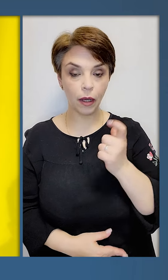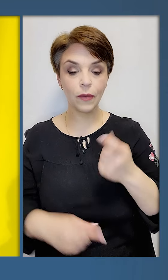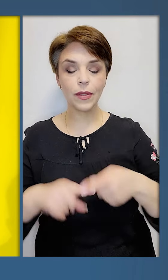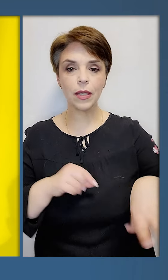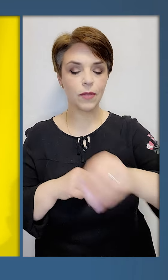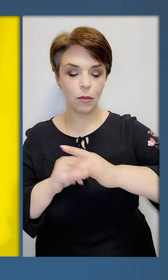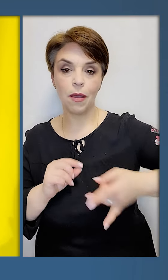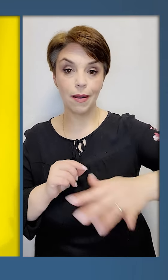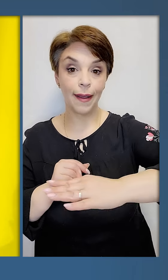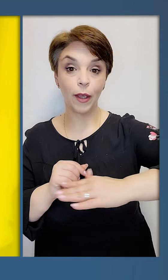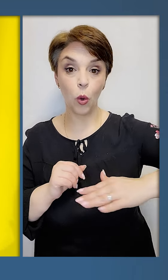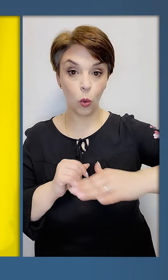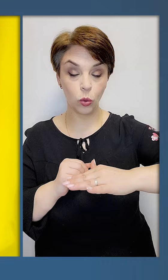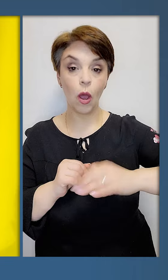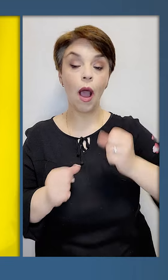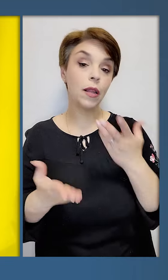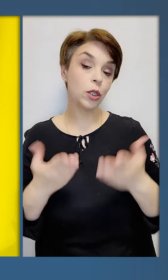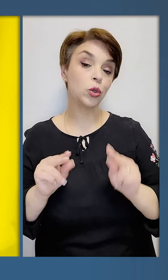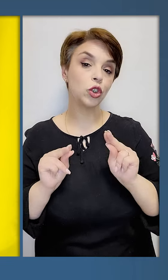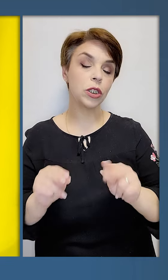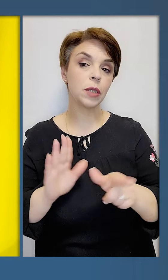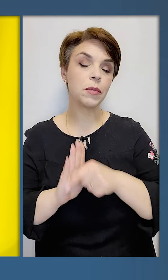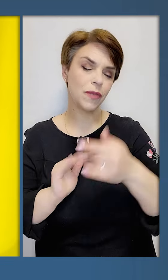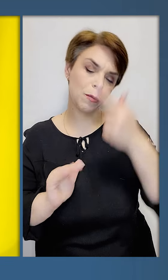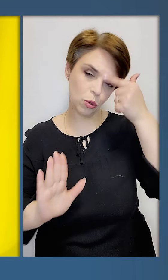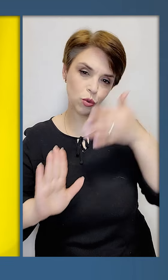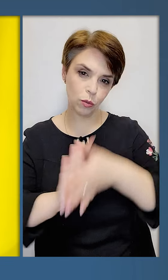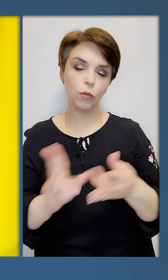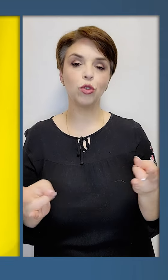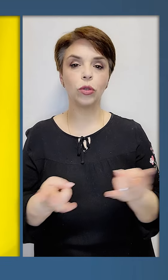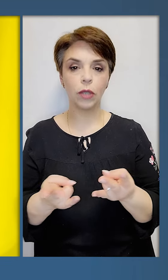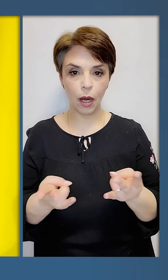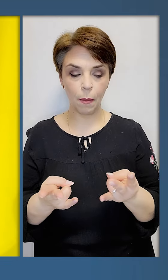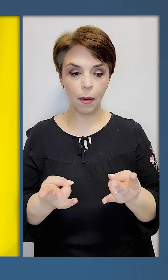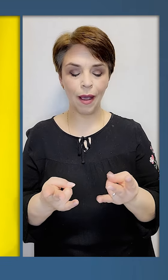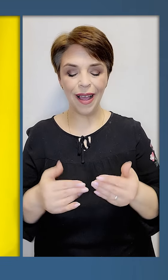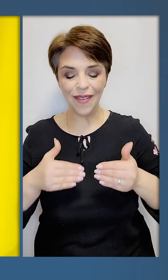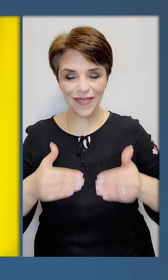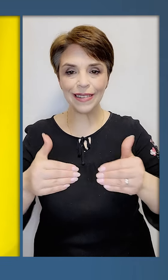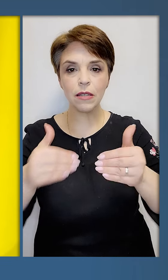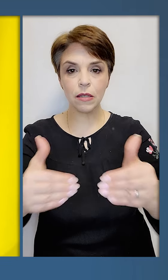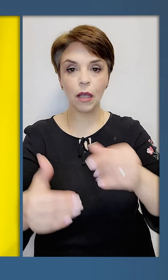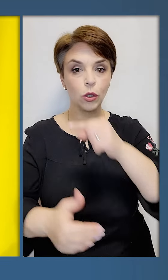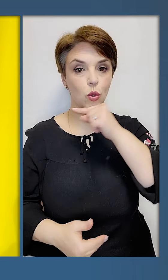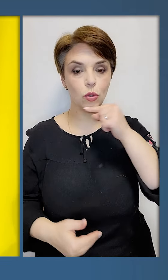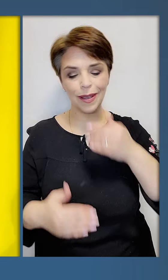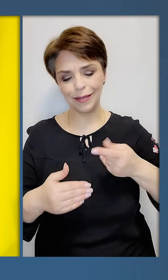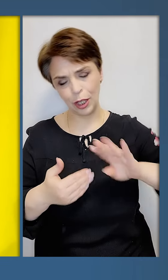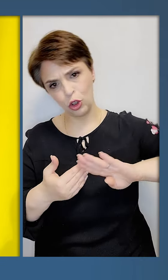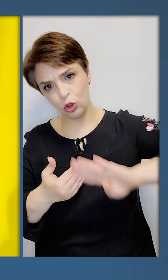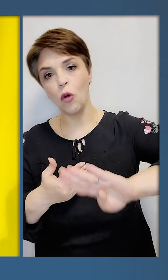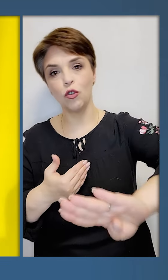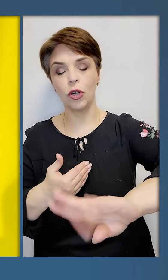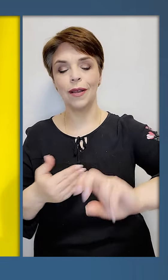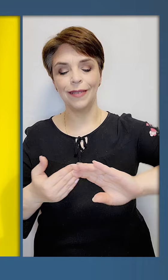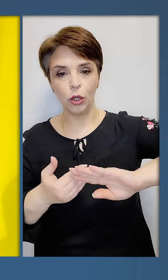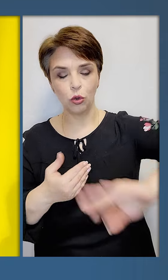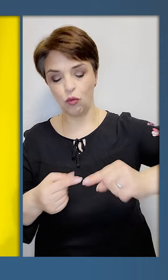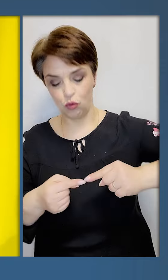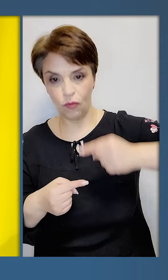Харків і цей в цілому регіон, а, якщо чесно, ми з вами розуміємо, що треба відтисняти росіян